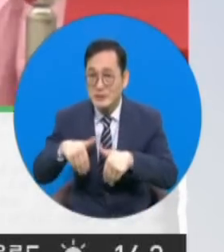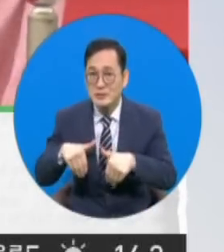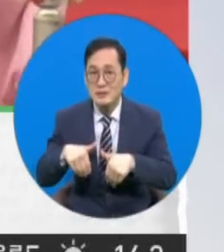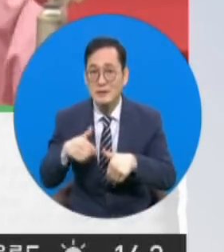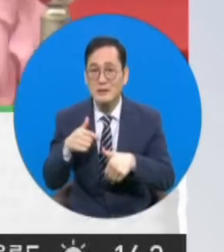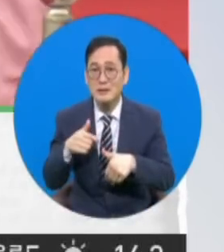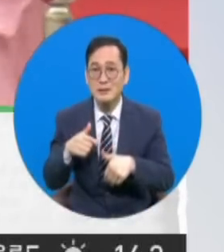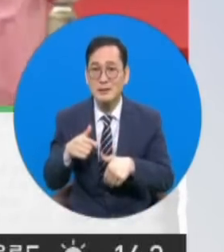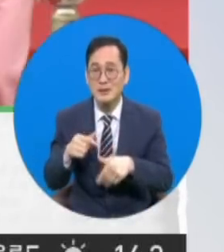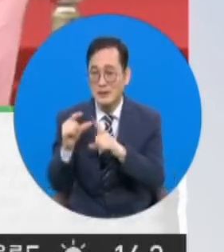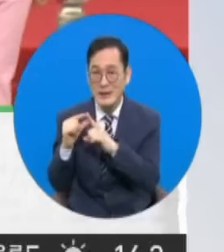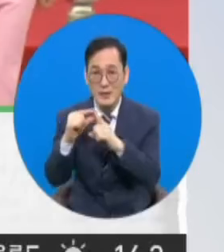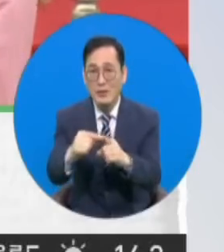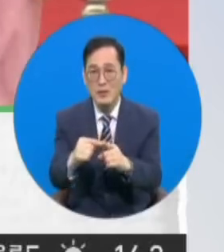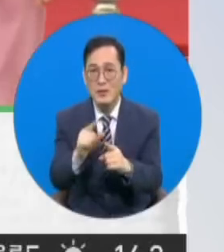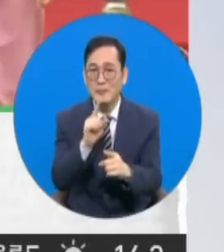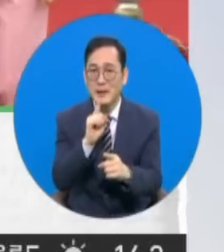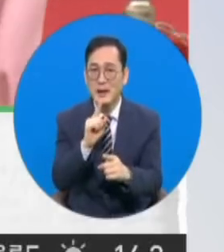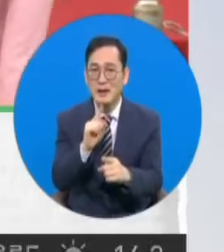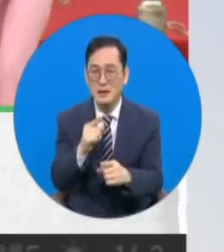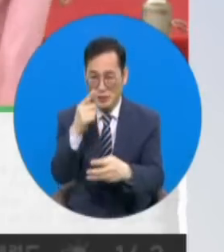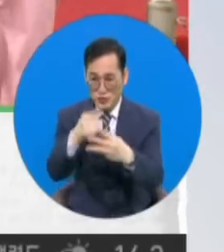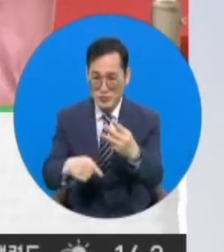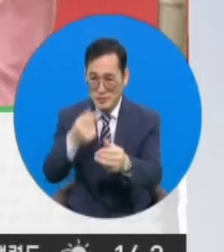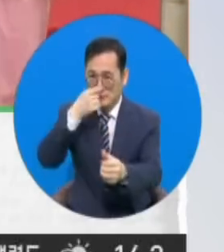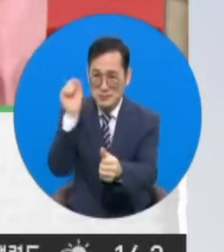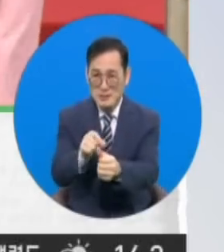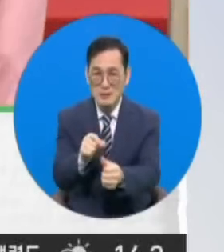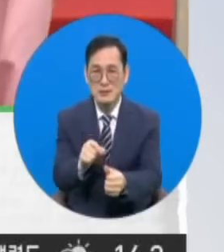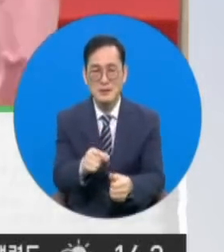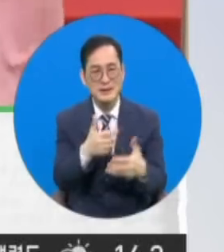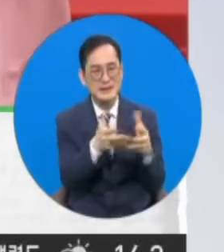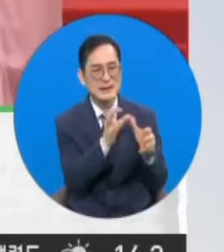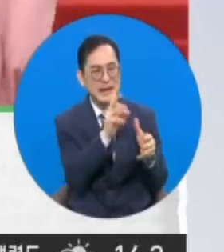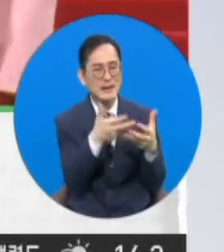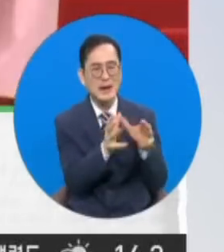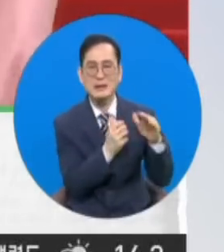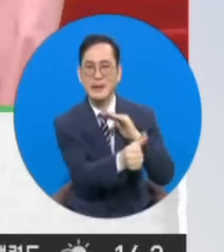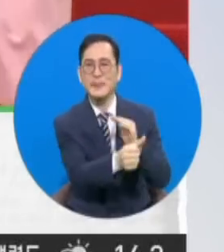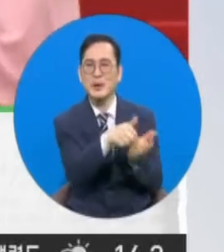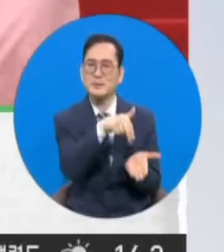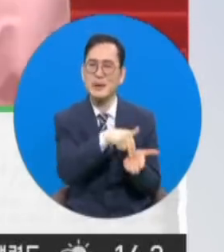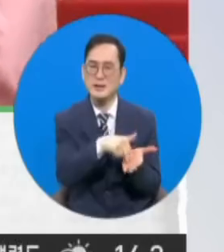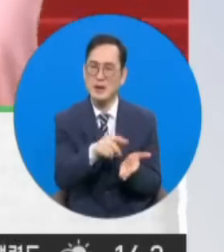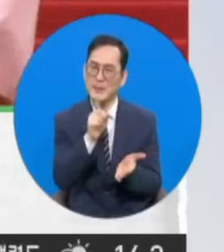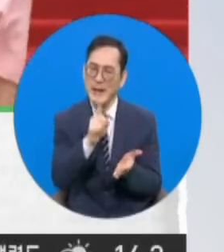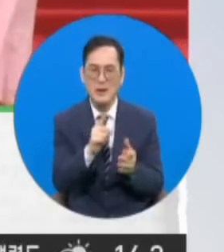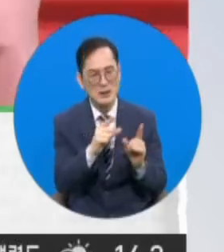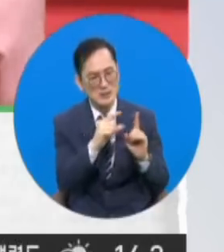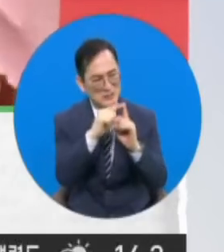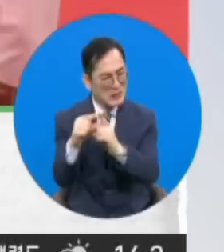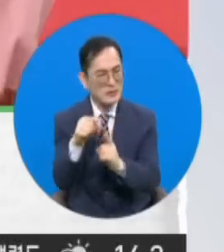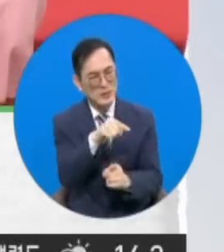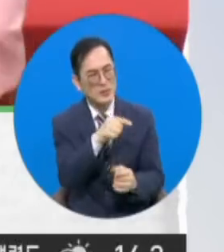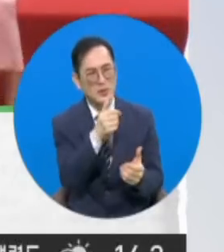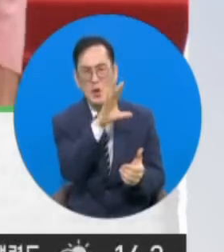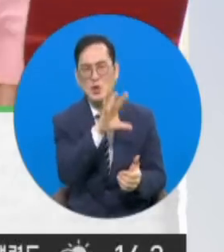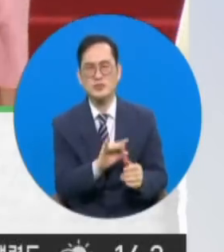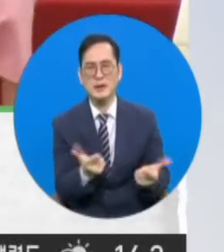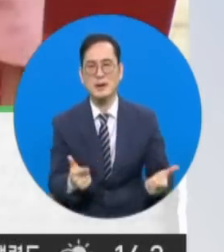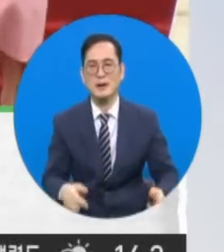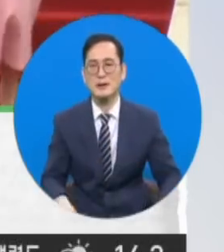했던 회담을 가지고 빵셔틀이라고 비하하는 것이 글쎄요 저는 야당 대표로서 입에 담을 말인가라는 생각은 좀 드는데